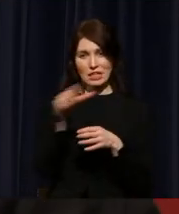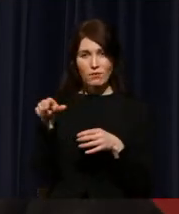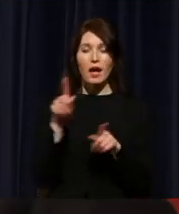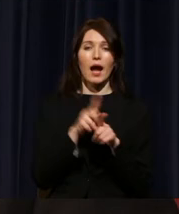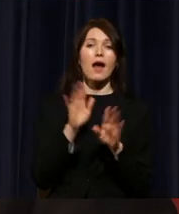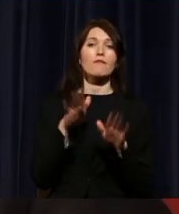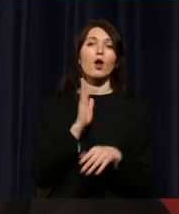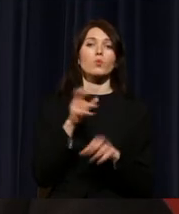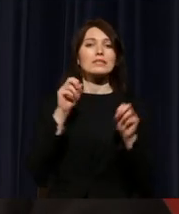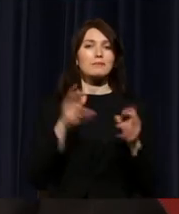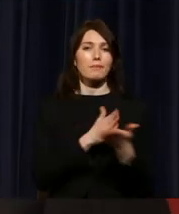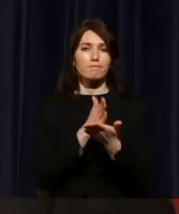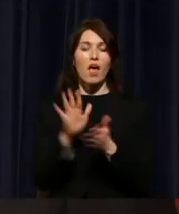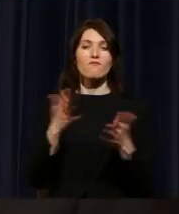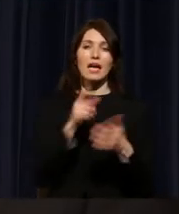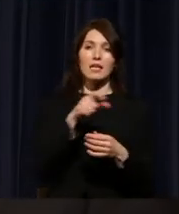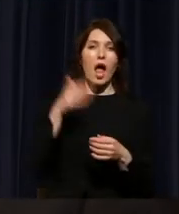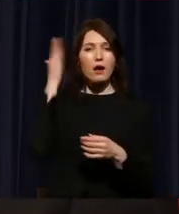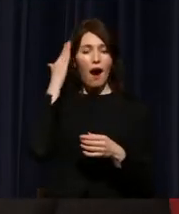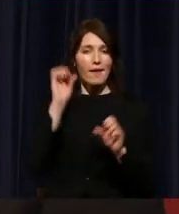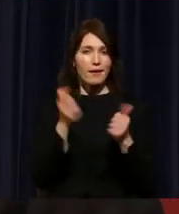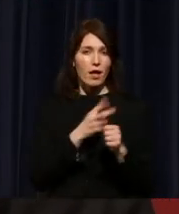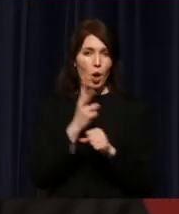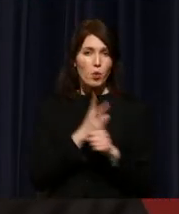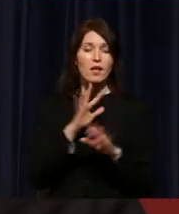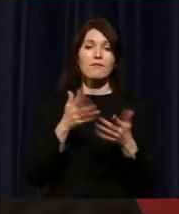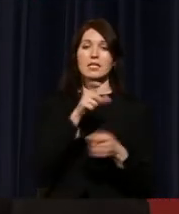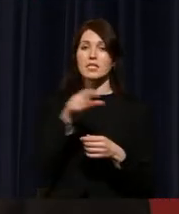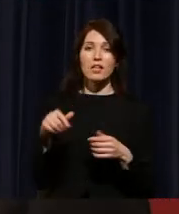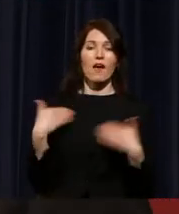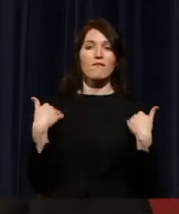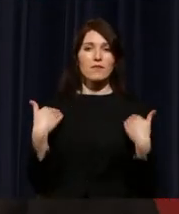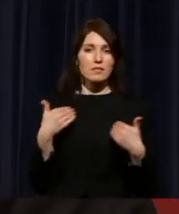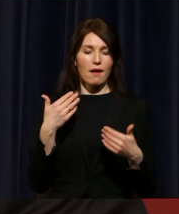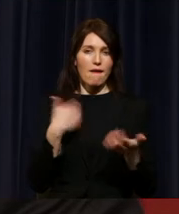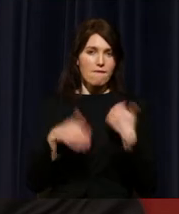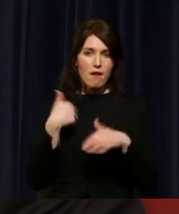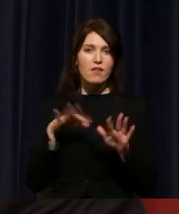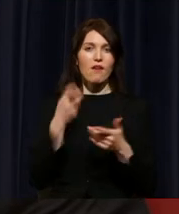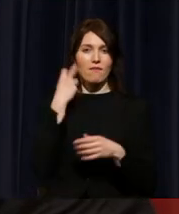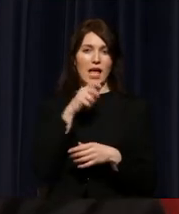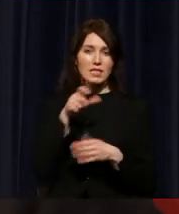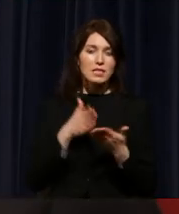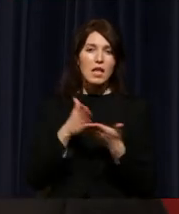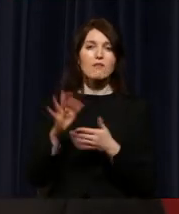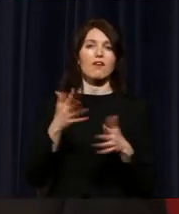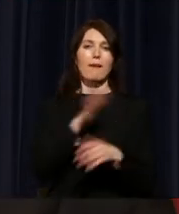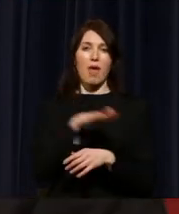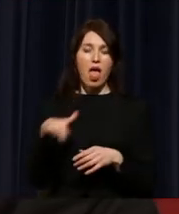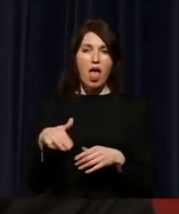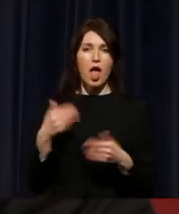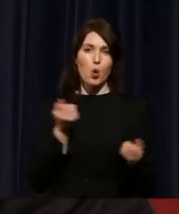arī specializēšanās, vai personas ar garīgu raksturu traucējumiem, vai personas ar kādu fizisku invaliditāti, vai veci cilvēki, vai bērni